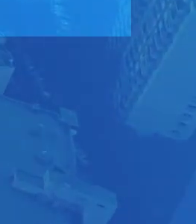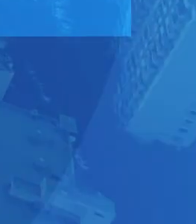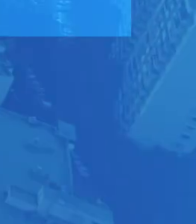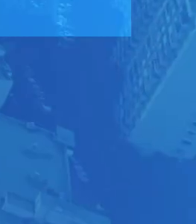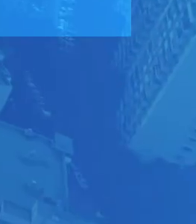나타났습니다